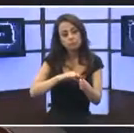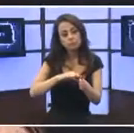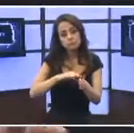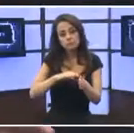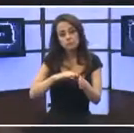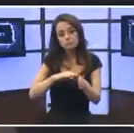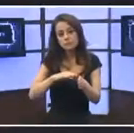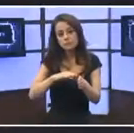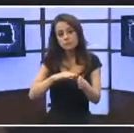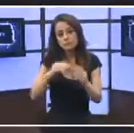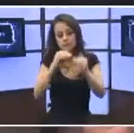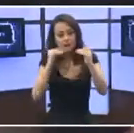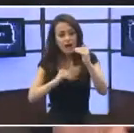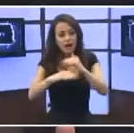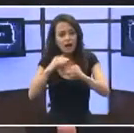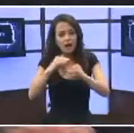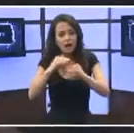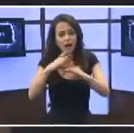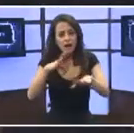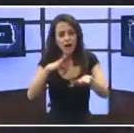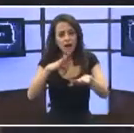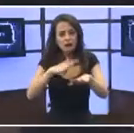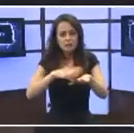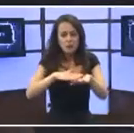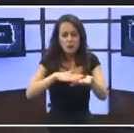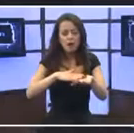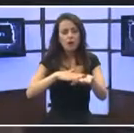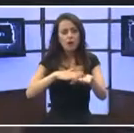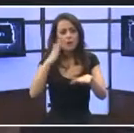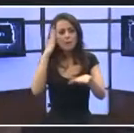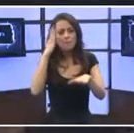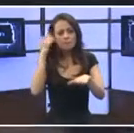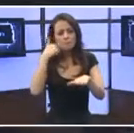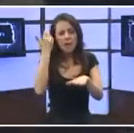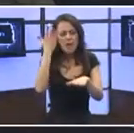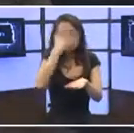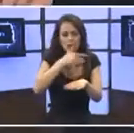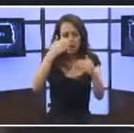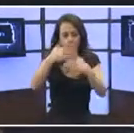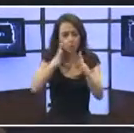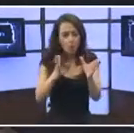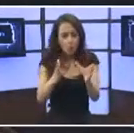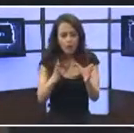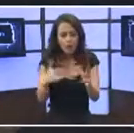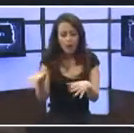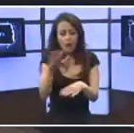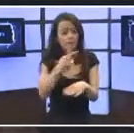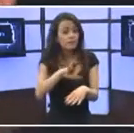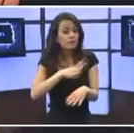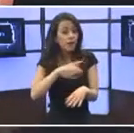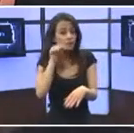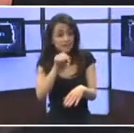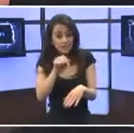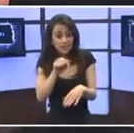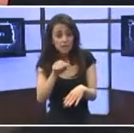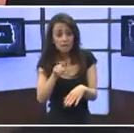alt yapı sistemleri beyaz oda, karanlık oda vesaire. Evet. Şimdi bizdeki tamamının bir arada olduğu dünyada bir benzeri